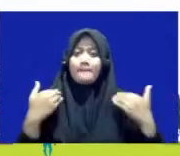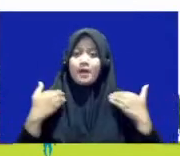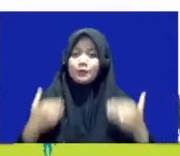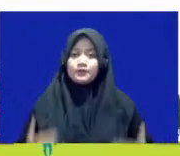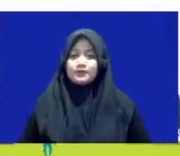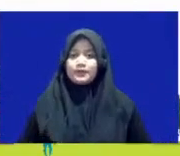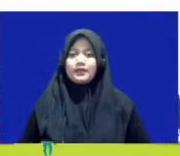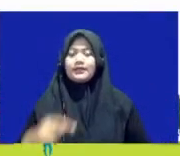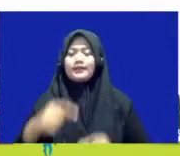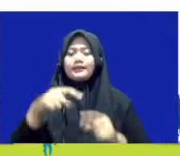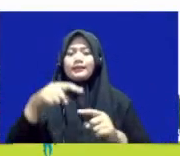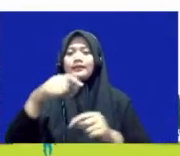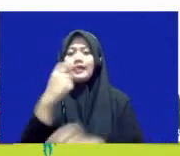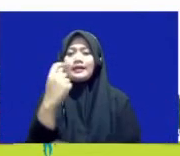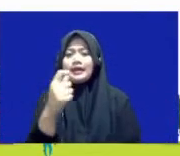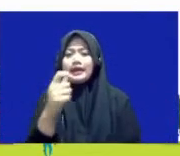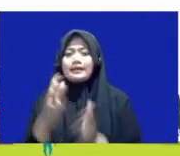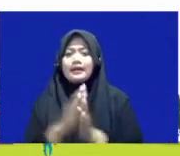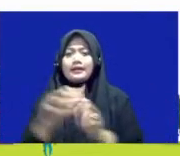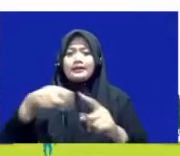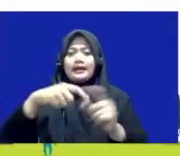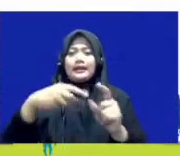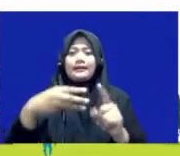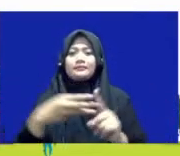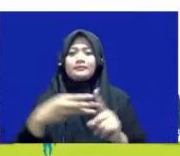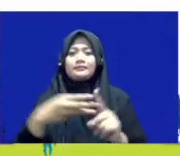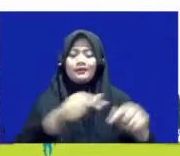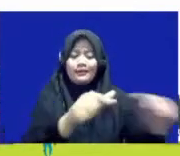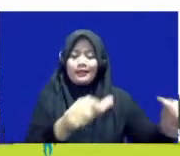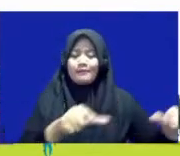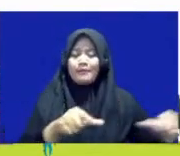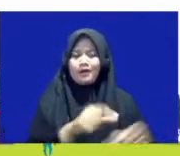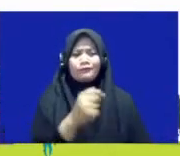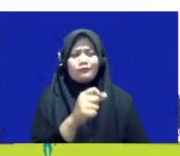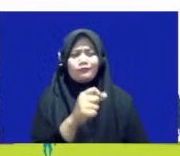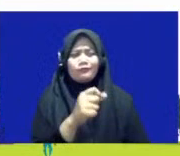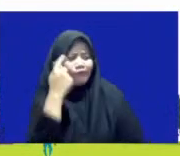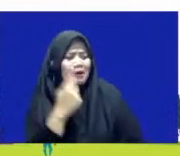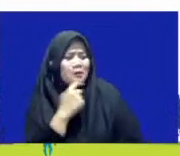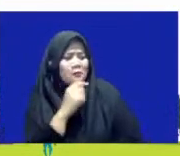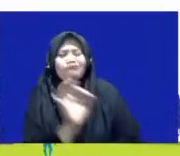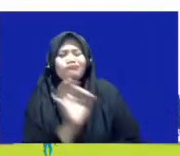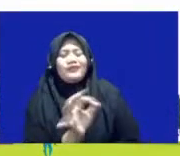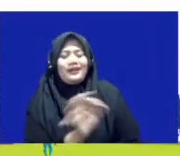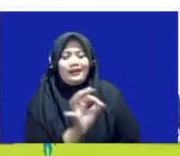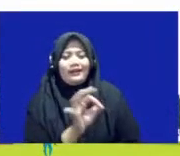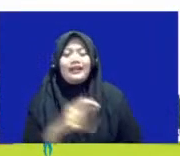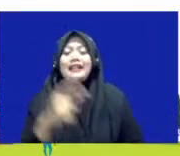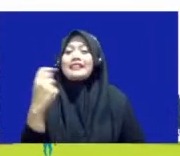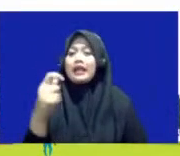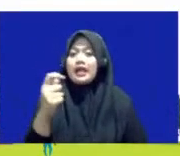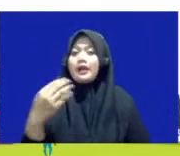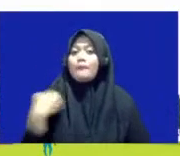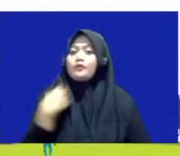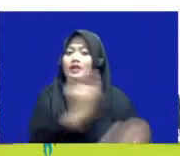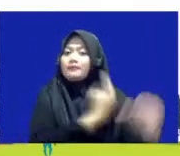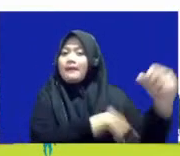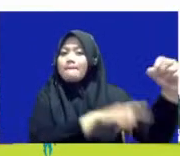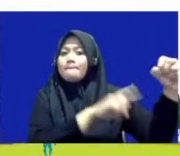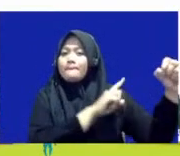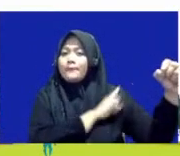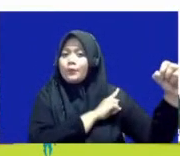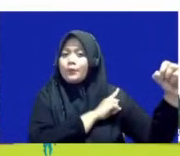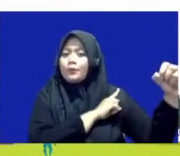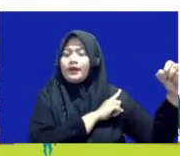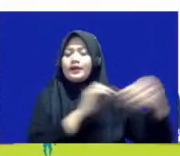KSB di lapangan sudah tidak diragukan. Tagana diantara memiliki kemampuan atau skill dari